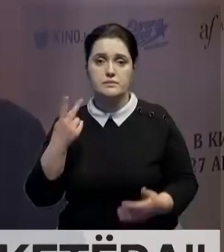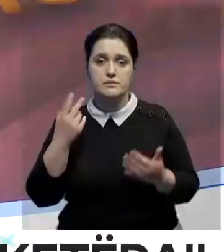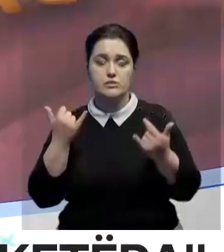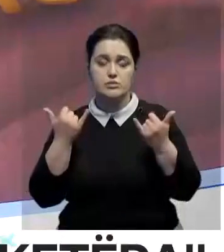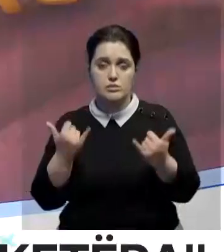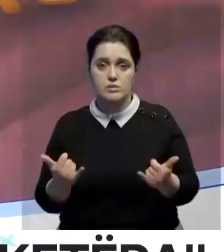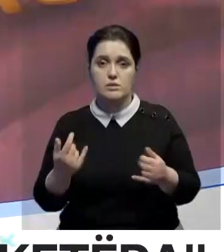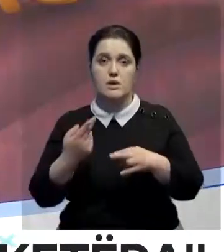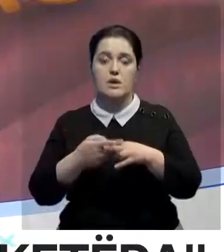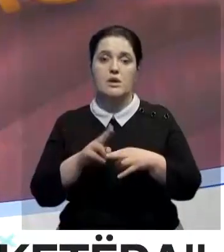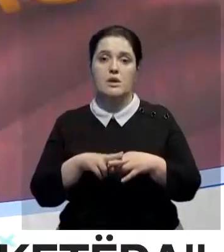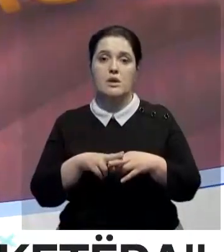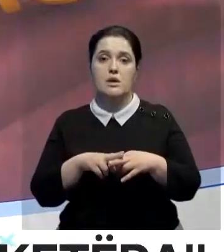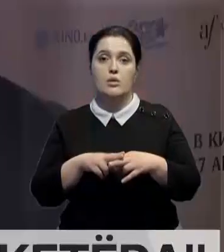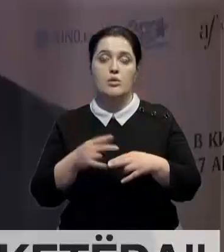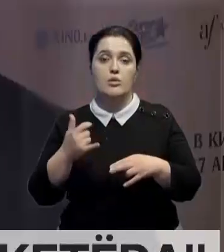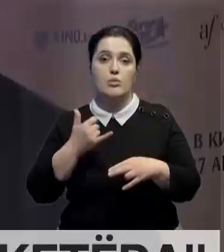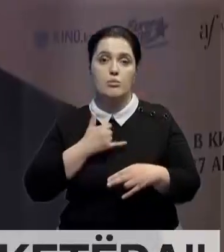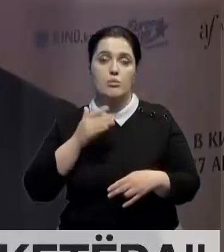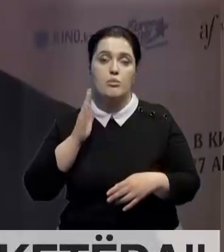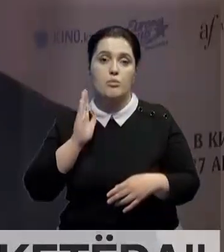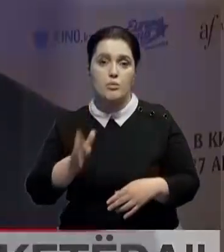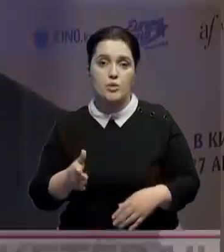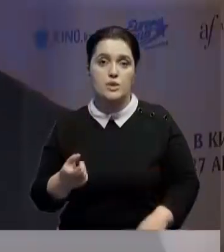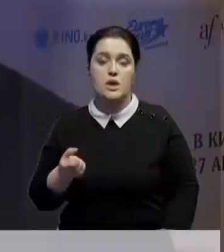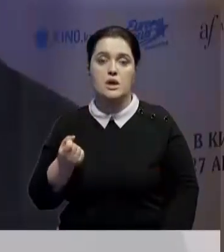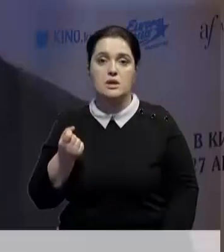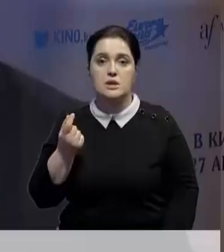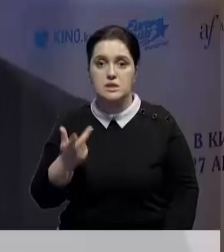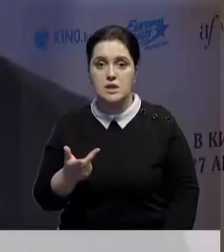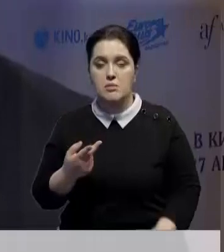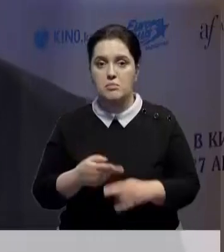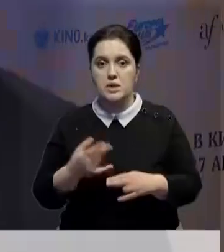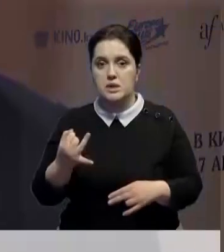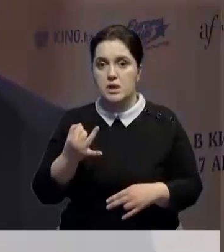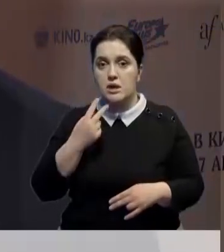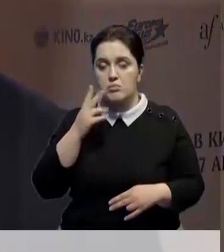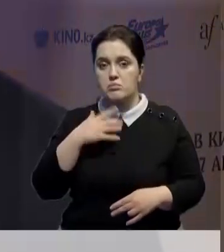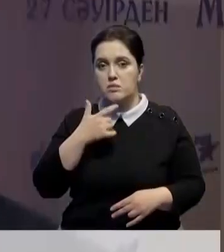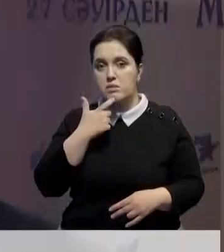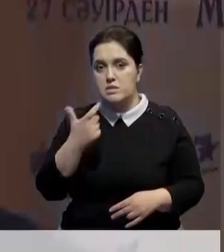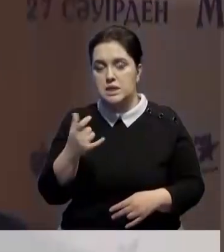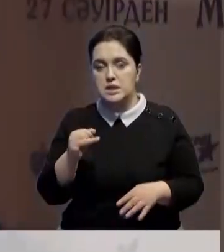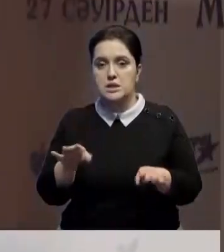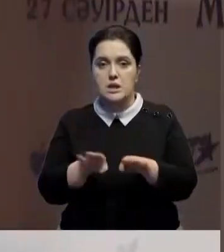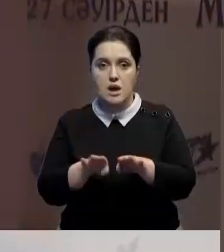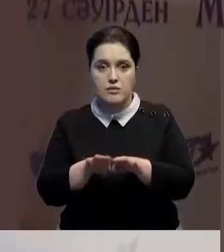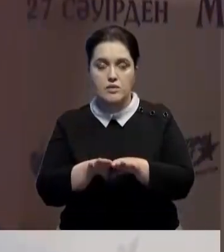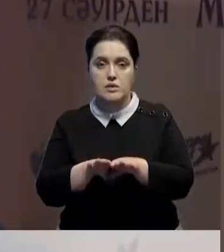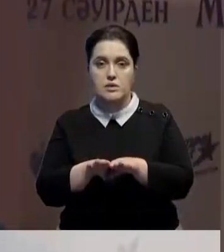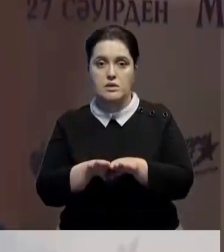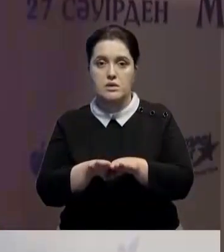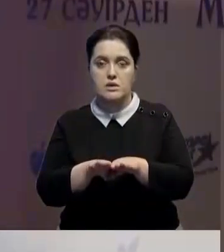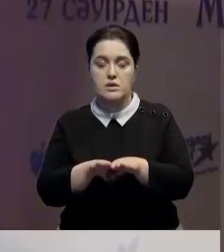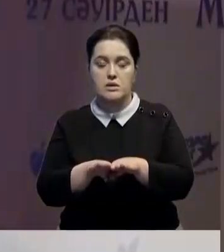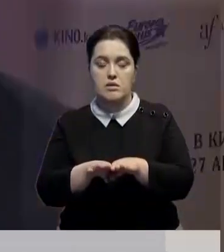просто премьера фильма. Конечно, у меня будет несколько предвзятое отношение к этому, потому что я буду смотреть и сравнивать. Но я думаю, что все равно